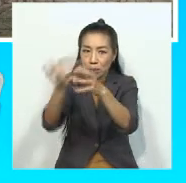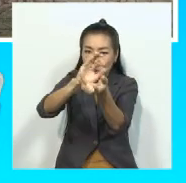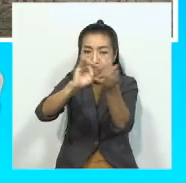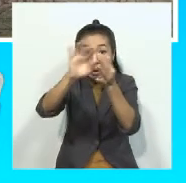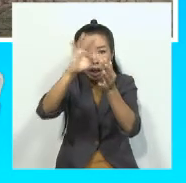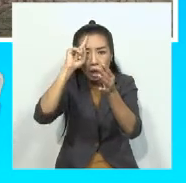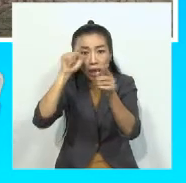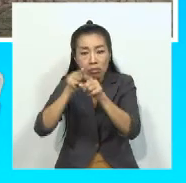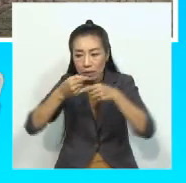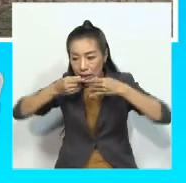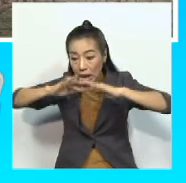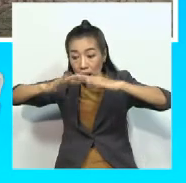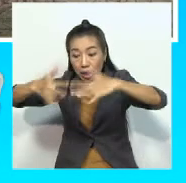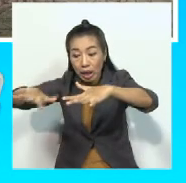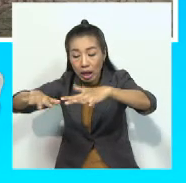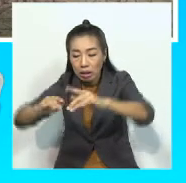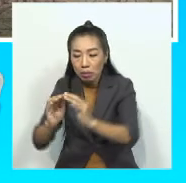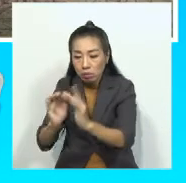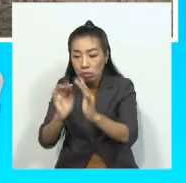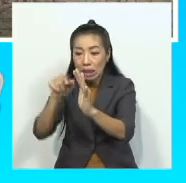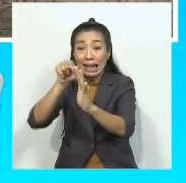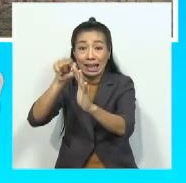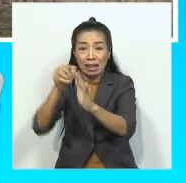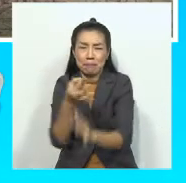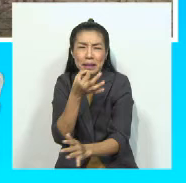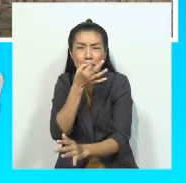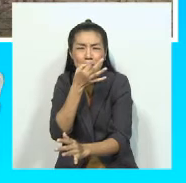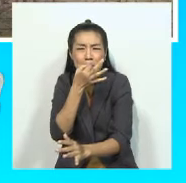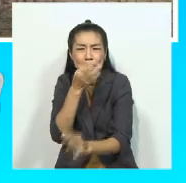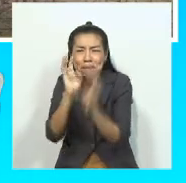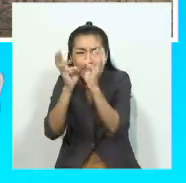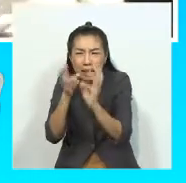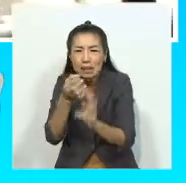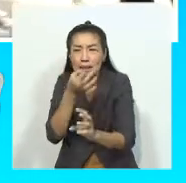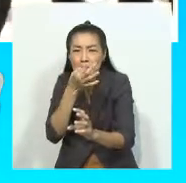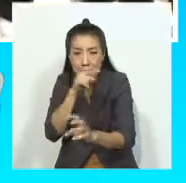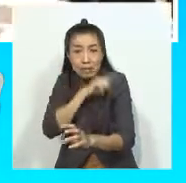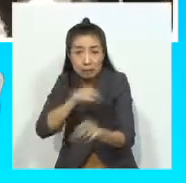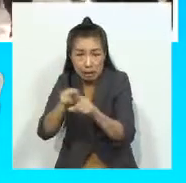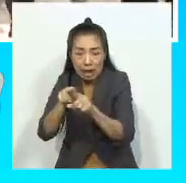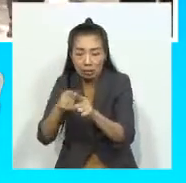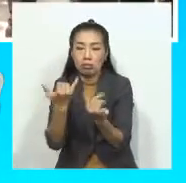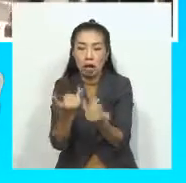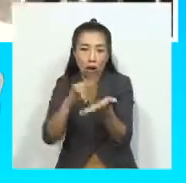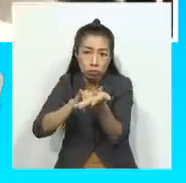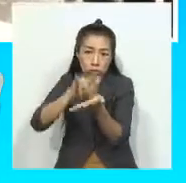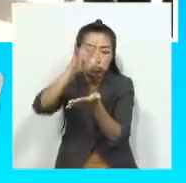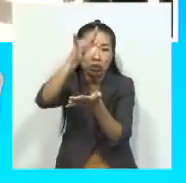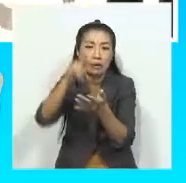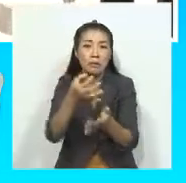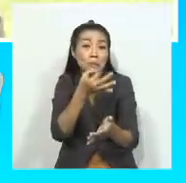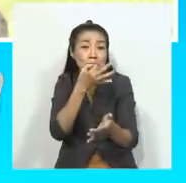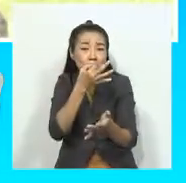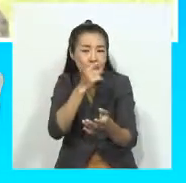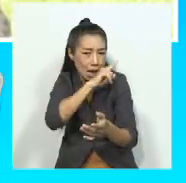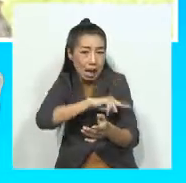ทะเลที่ลอยขึ้นไปในอากาศในลักษณะแบบนั้นนะครับหลังจากที่กลไกธรรมชาติในการที่เราไปโปรยเกลือแกงตร